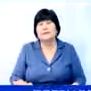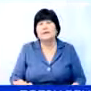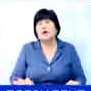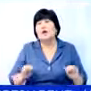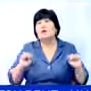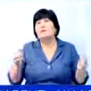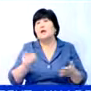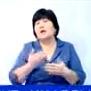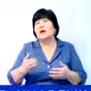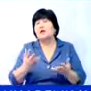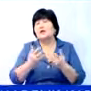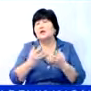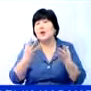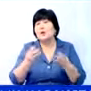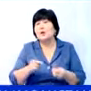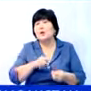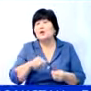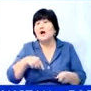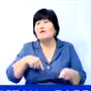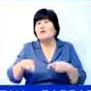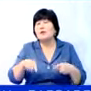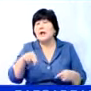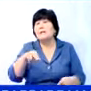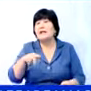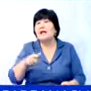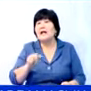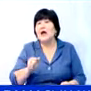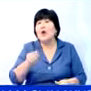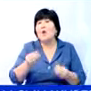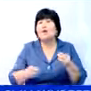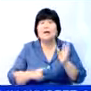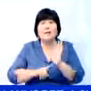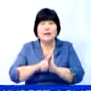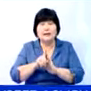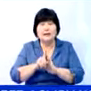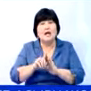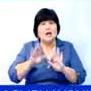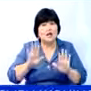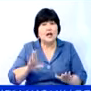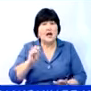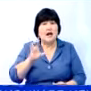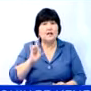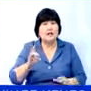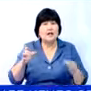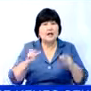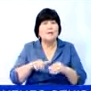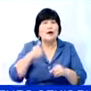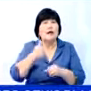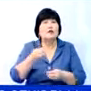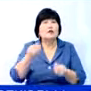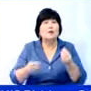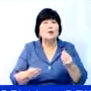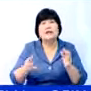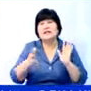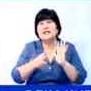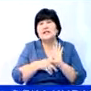Спорт жаңалықтары. Санаулы күндерден соң футболдан премьер-лига ойындары басталады. Жергілікті Қайсар командасы алғашқы ойынын